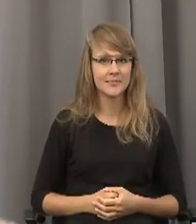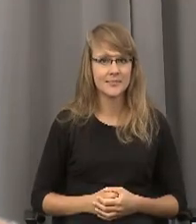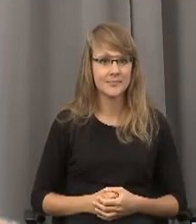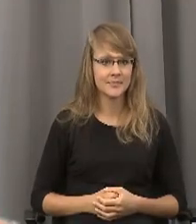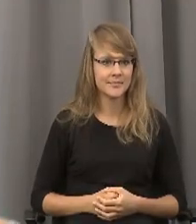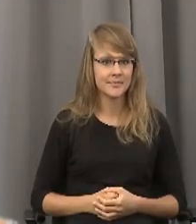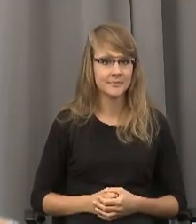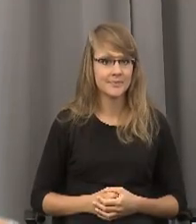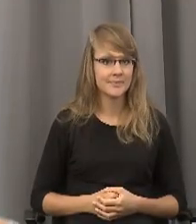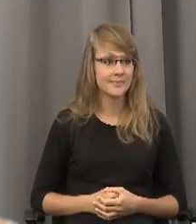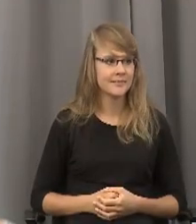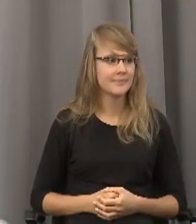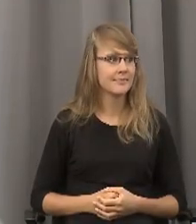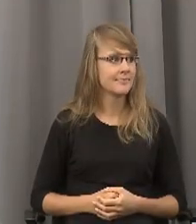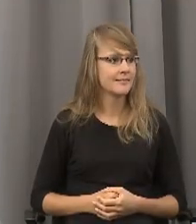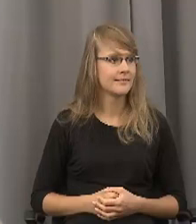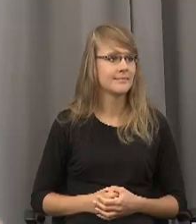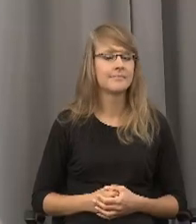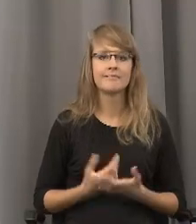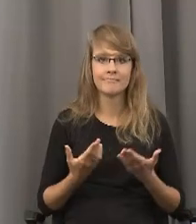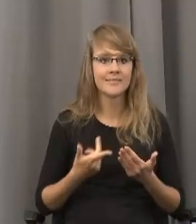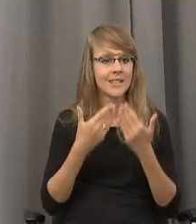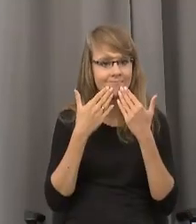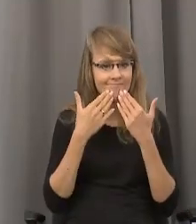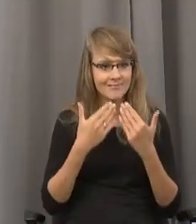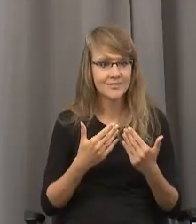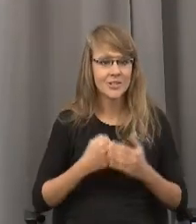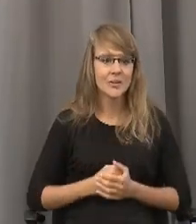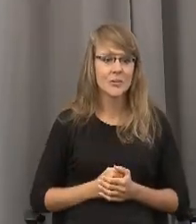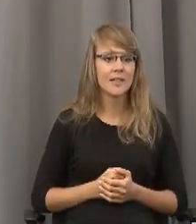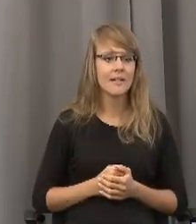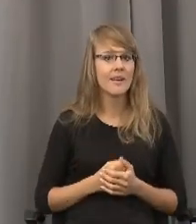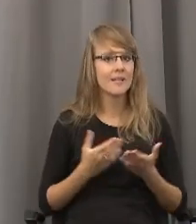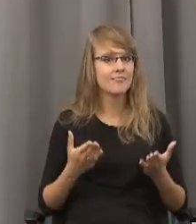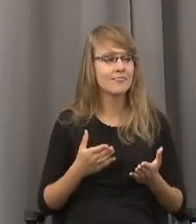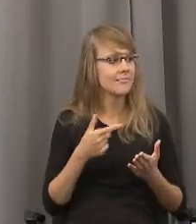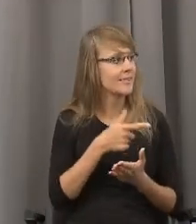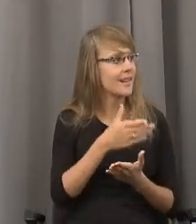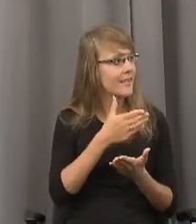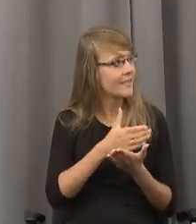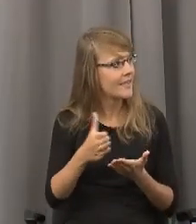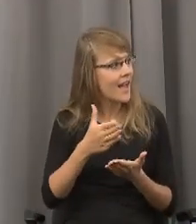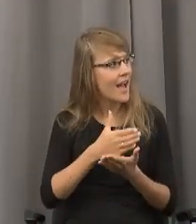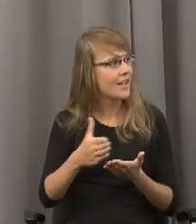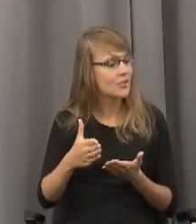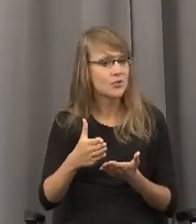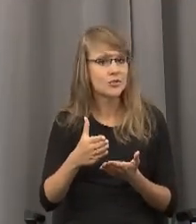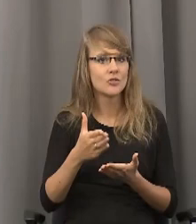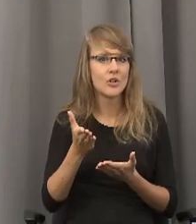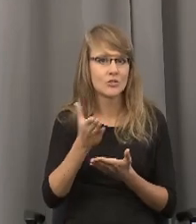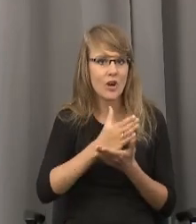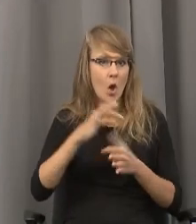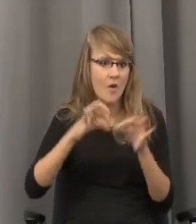serdecznie. Myślę, że będziemy mieli szansę odnieść się do w dalszej części konferencji do tej